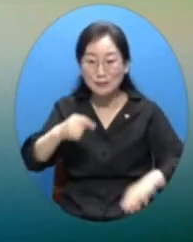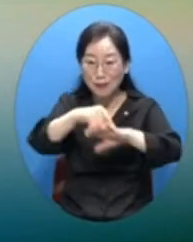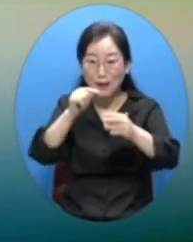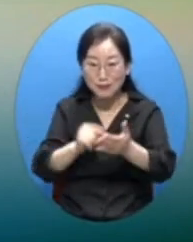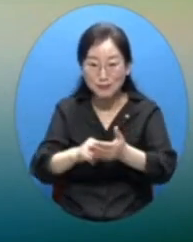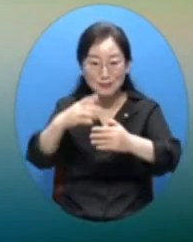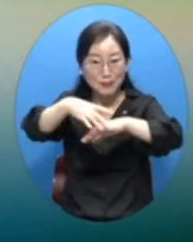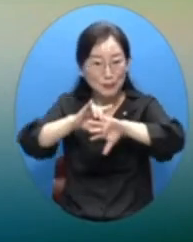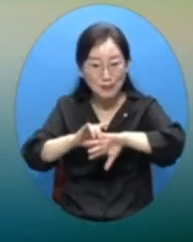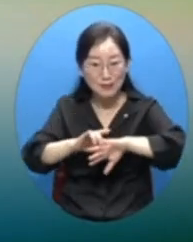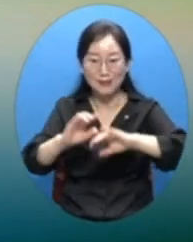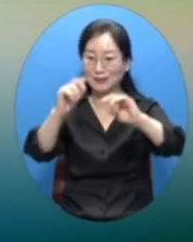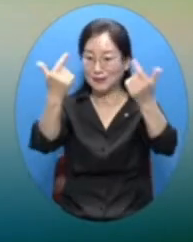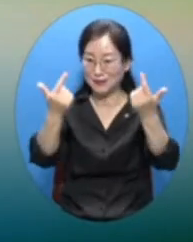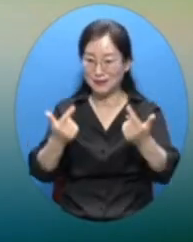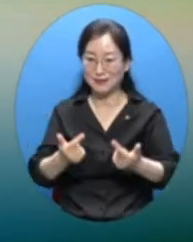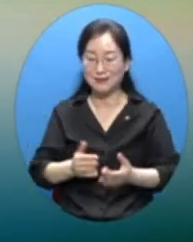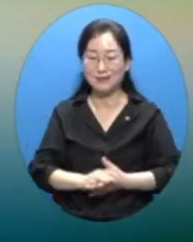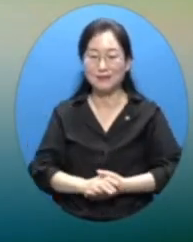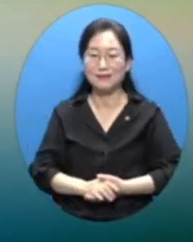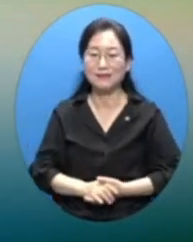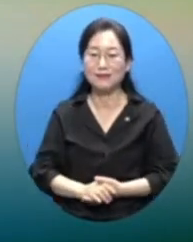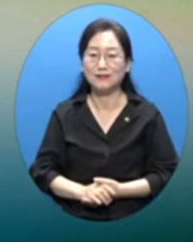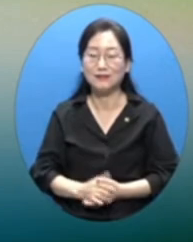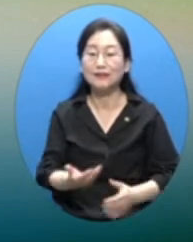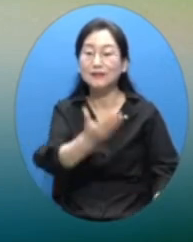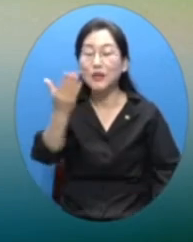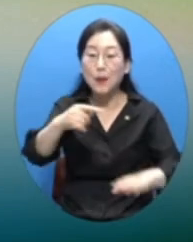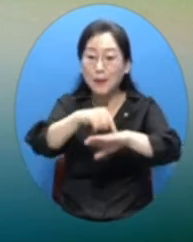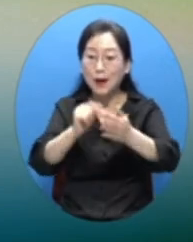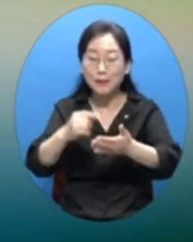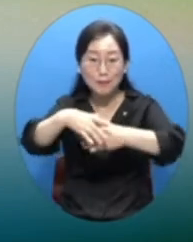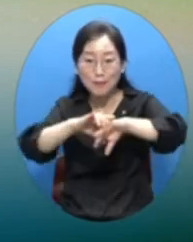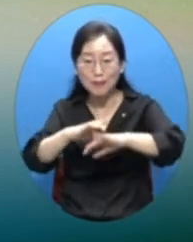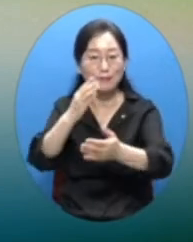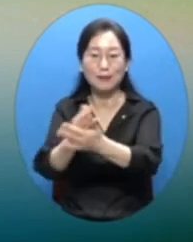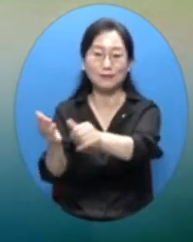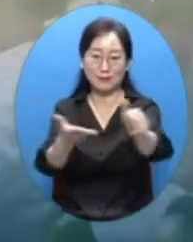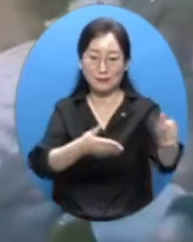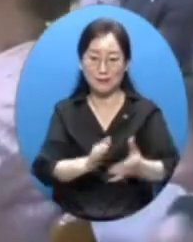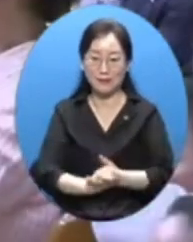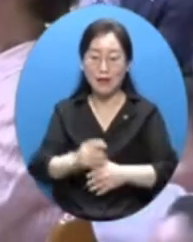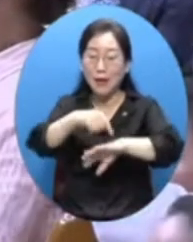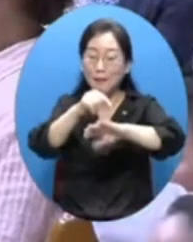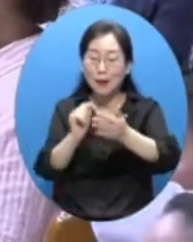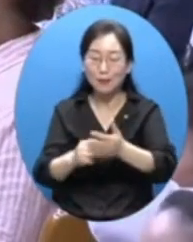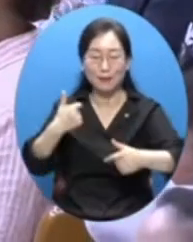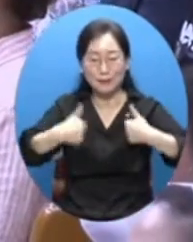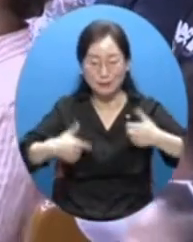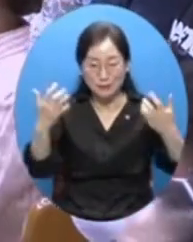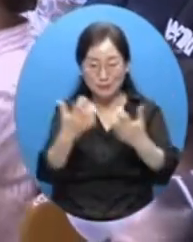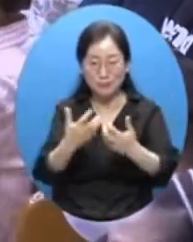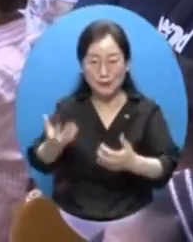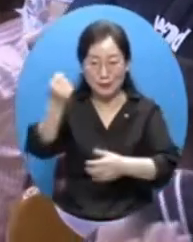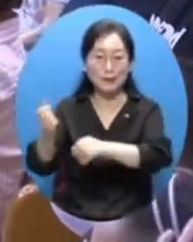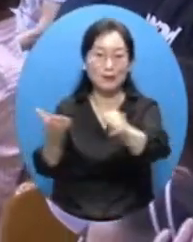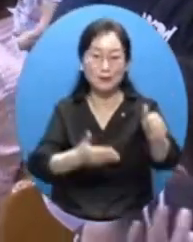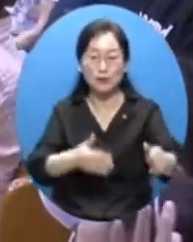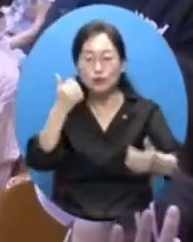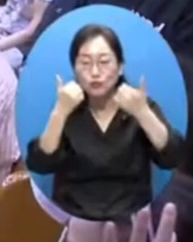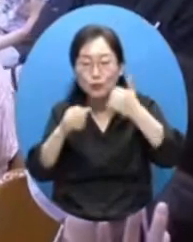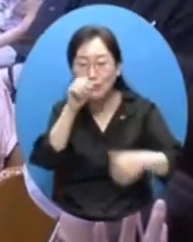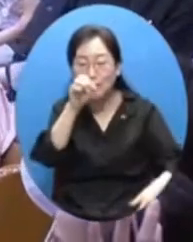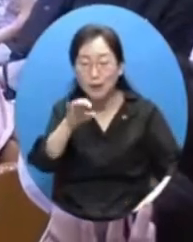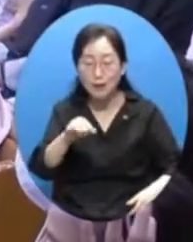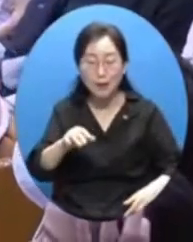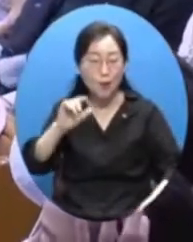마음마저 마비되지는 않는다. 여러분 마음이 마비되지 않게 되길 바랍니다. 마음에 기쁨이 넘쳐나길 바랍니다. 누가 뭐라 그래도